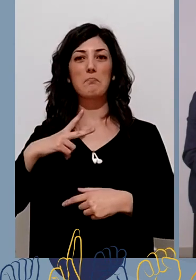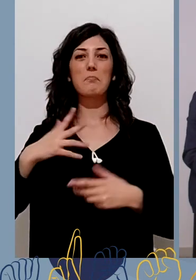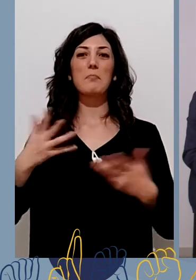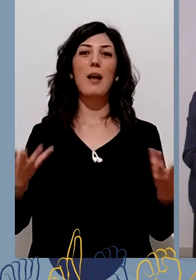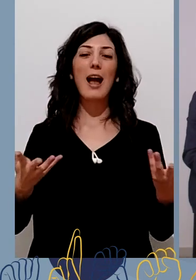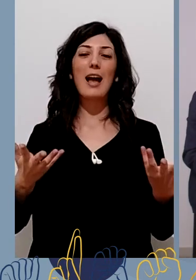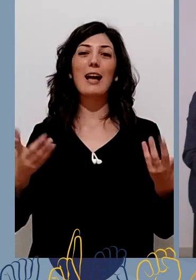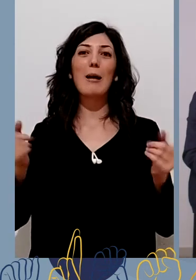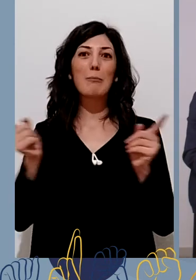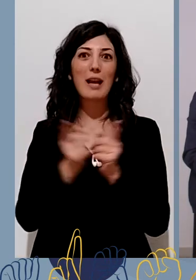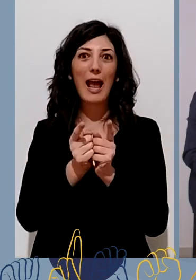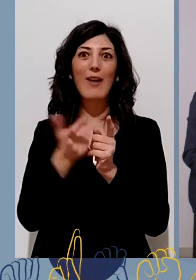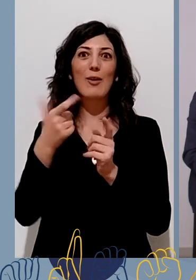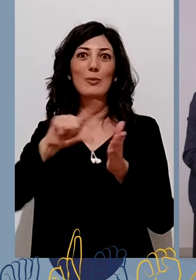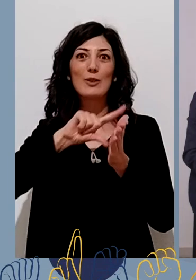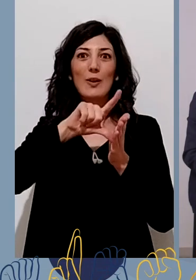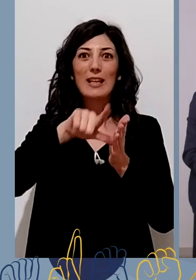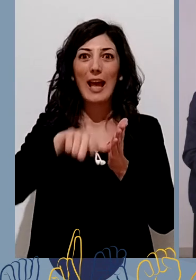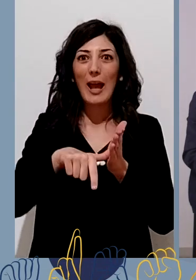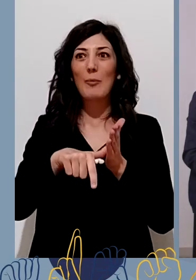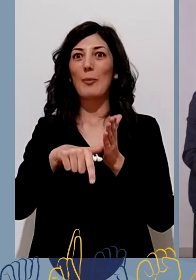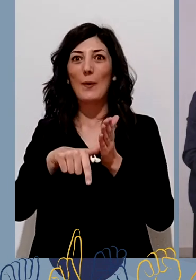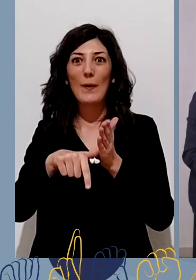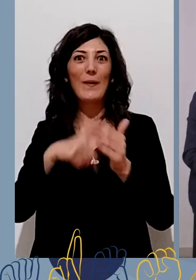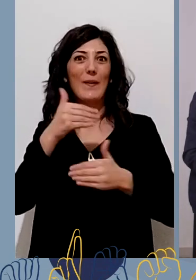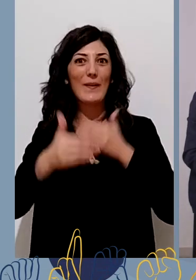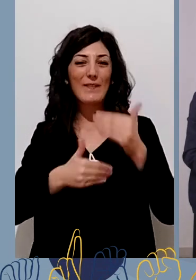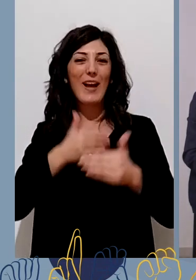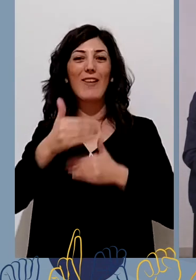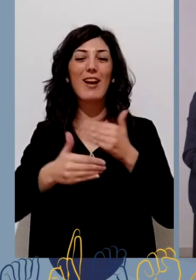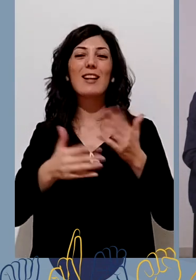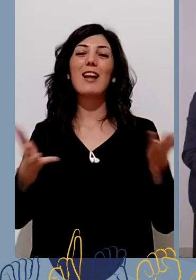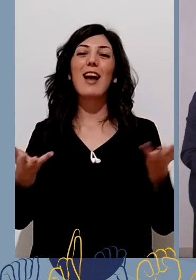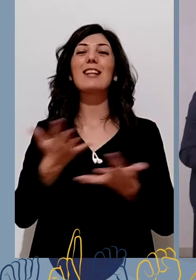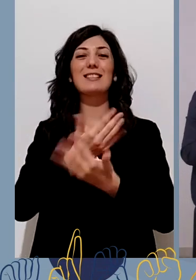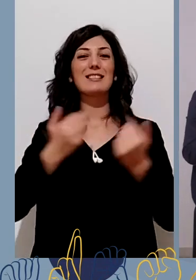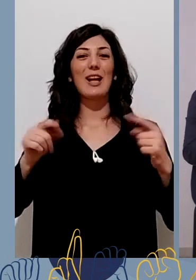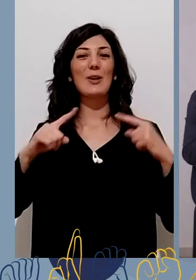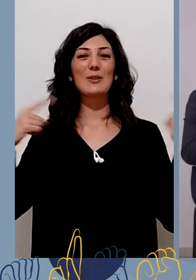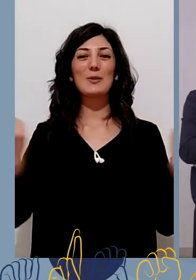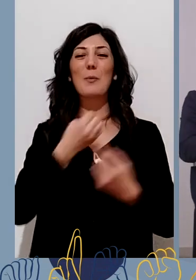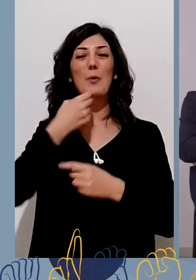il tempo è tiranno, come si dice. E con questo vi saluto, buona giornata a tutti.